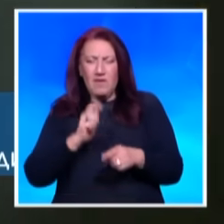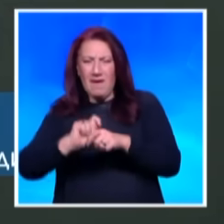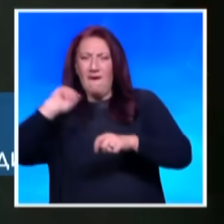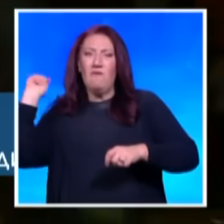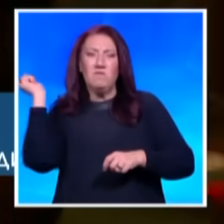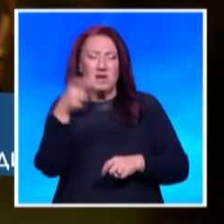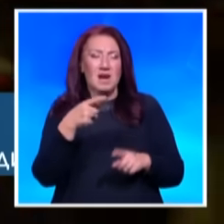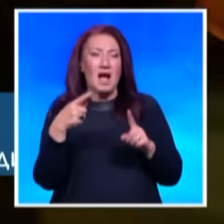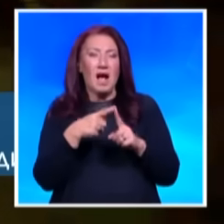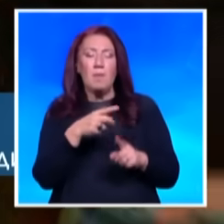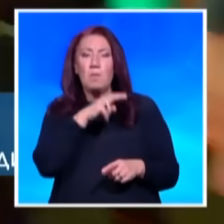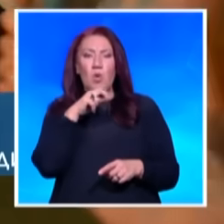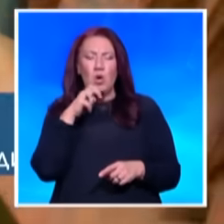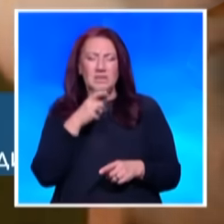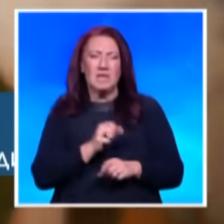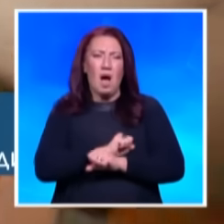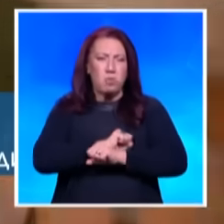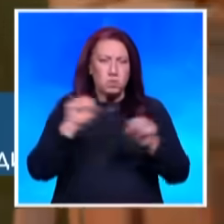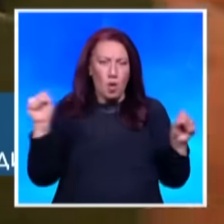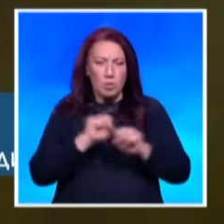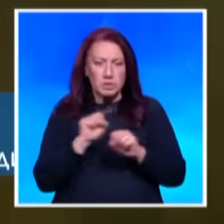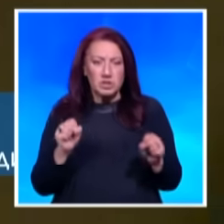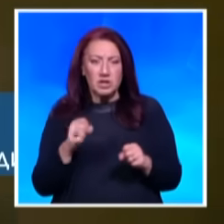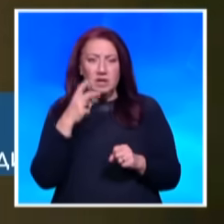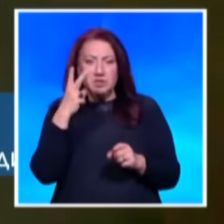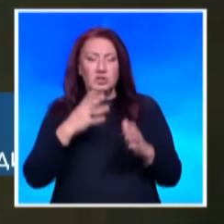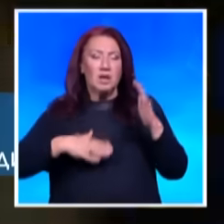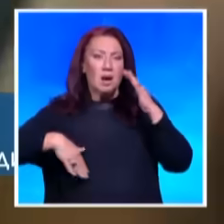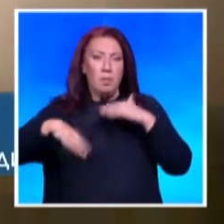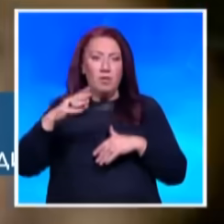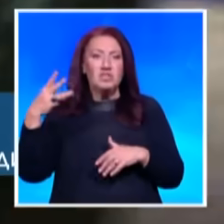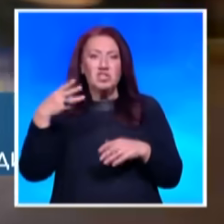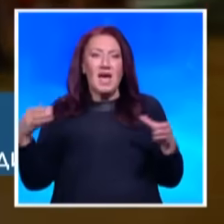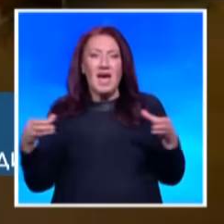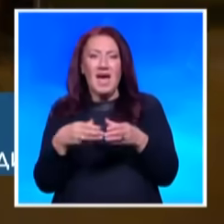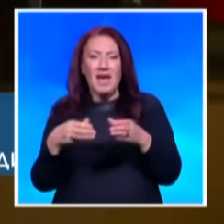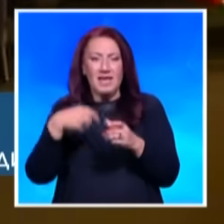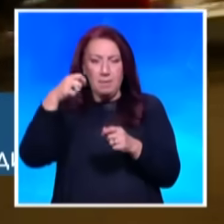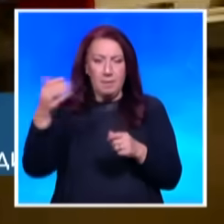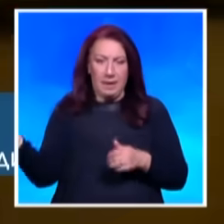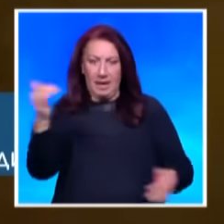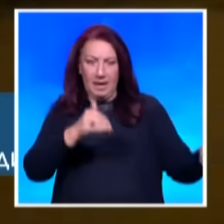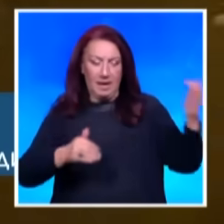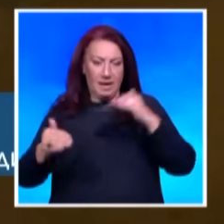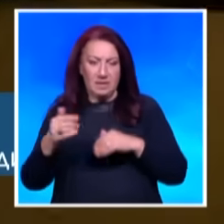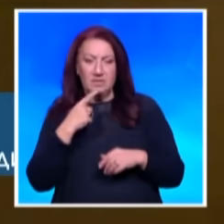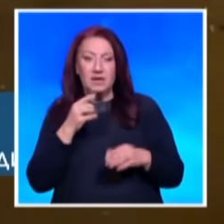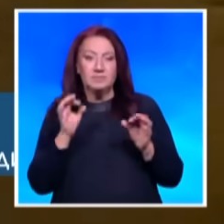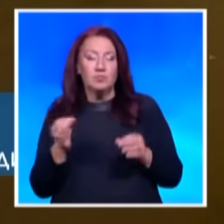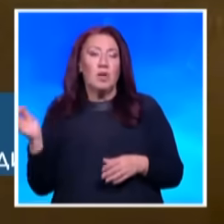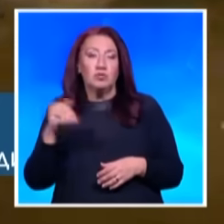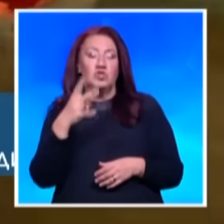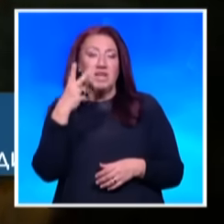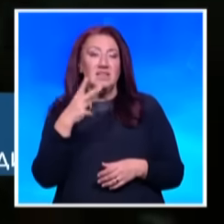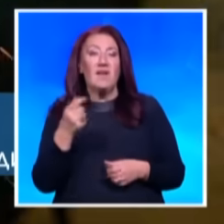на реда с бомбички. Виждате, все повече екипи се насочват тук и дойдоха в момента и